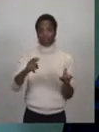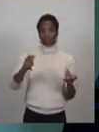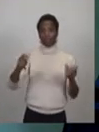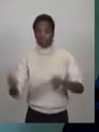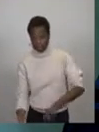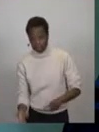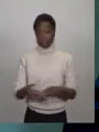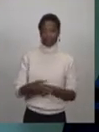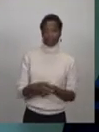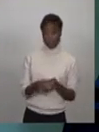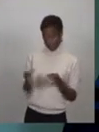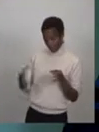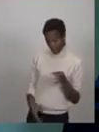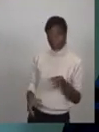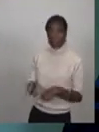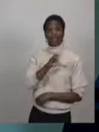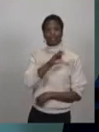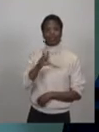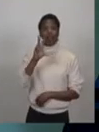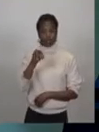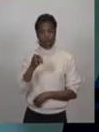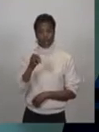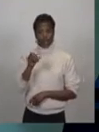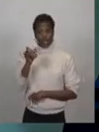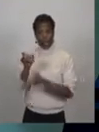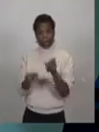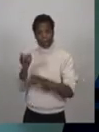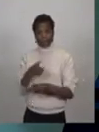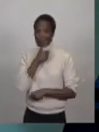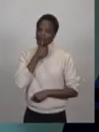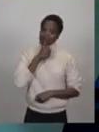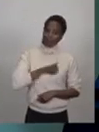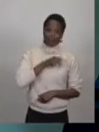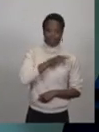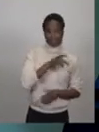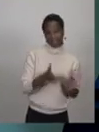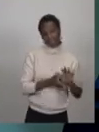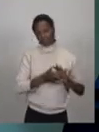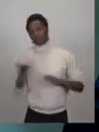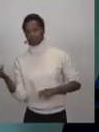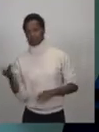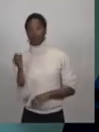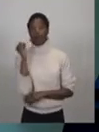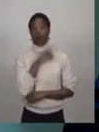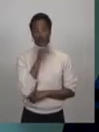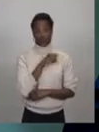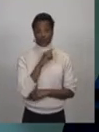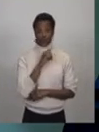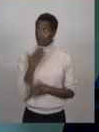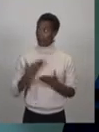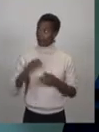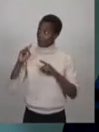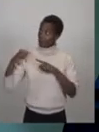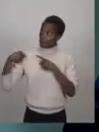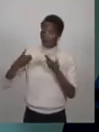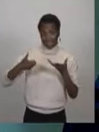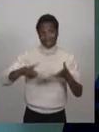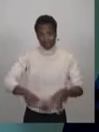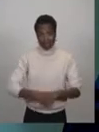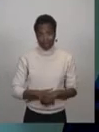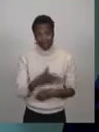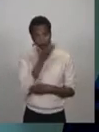130 Bordelaises et Bordelais qui ont été contraintes et contraints de quitter leur logement en toute urgence il y a maintenant 6 mois et sans en connaître la date